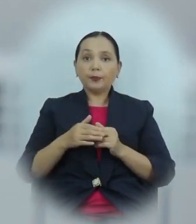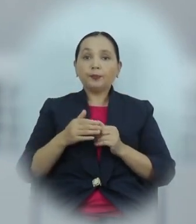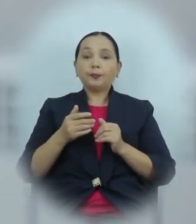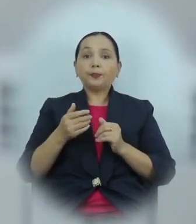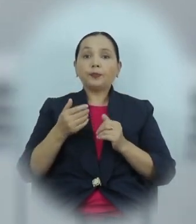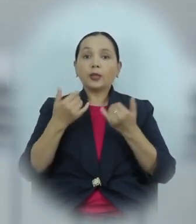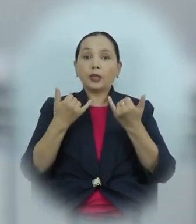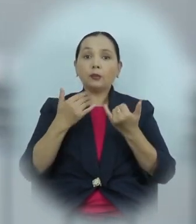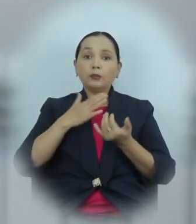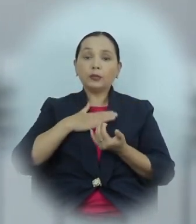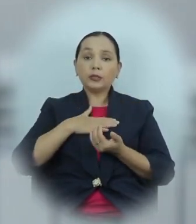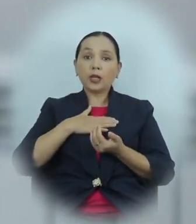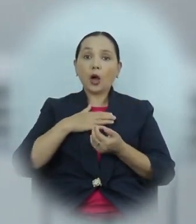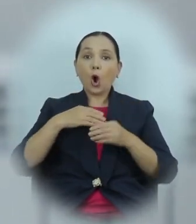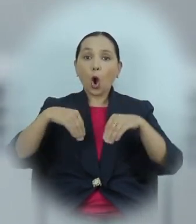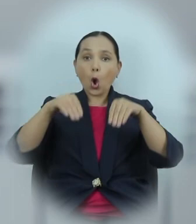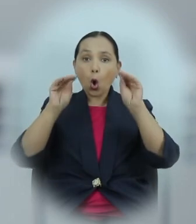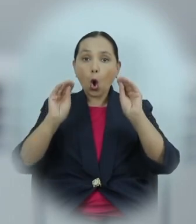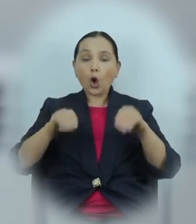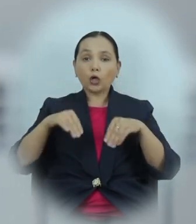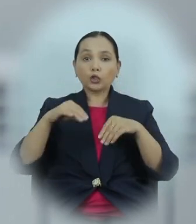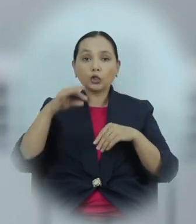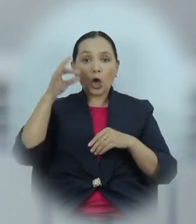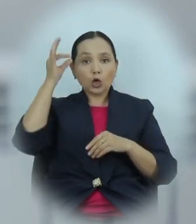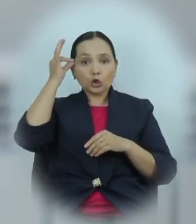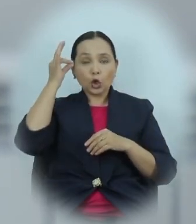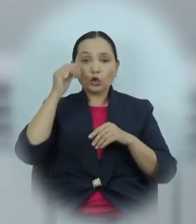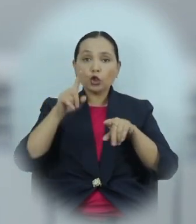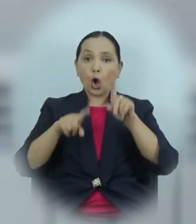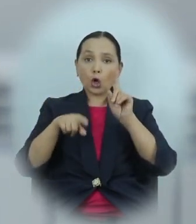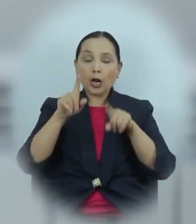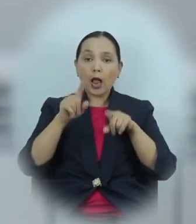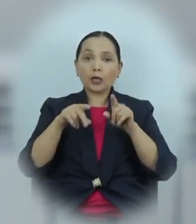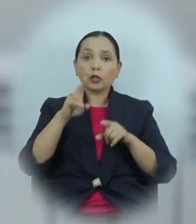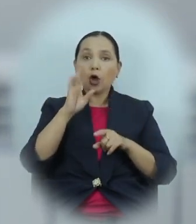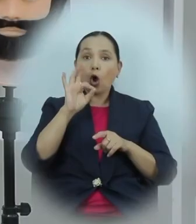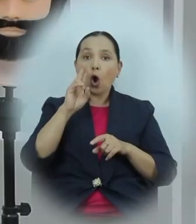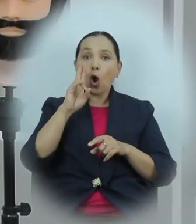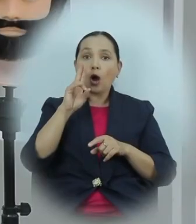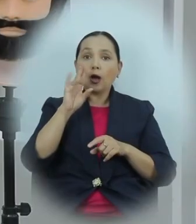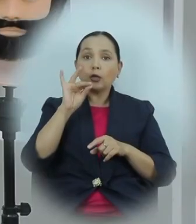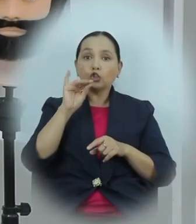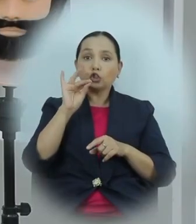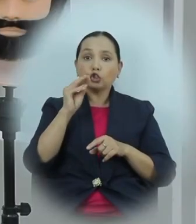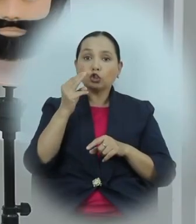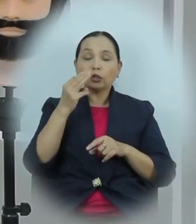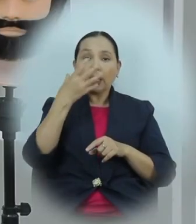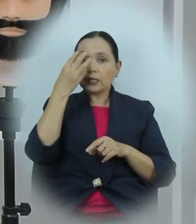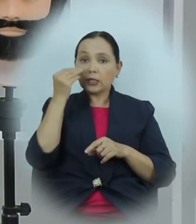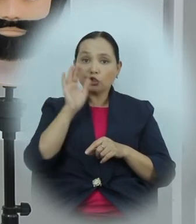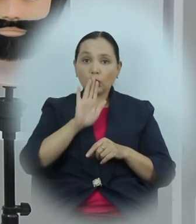ya'ni bizda qoqish, ya'ni sochni oralab qoqib o'tish kerak degan holat bo'ladi. Buni esdan